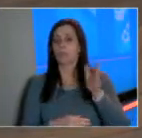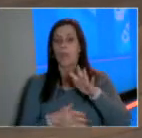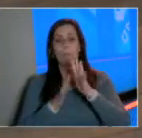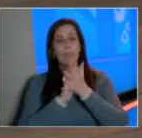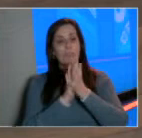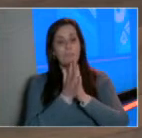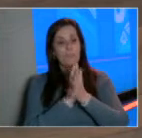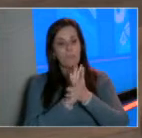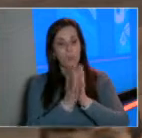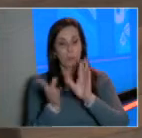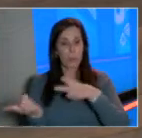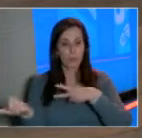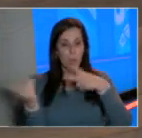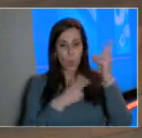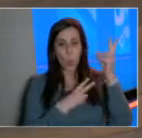הצפיפות